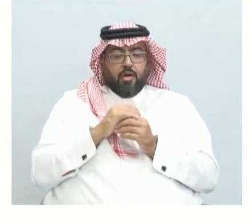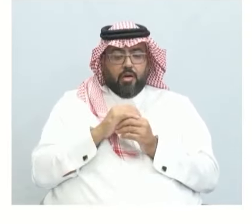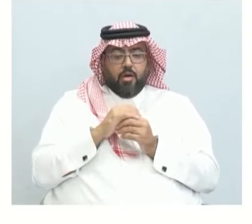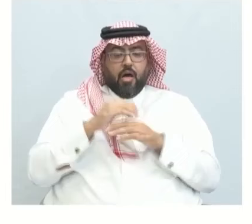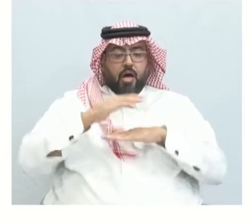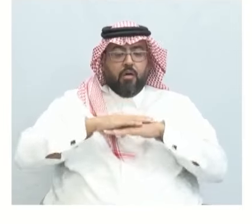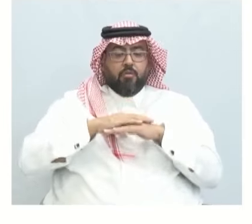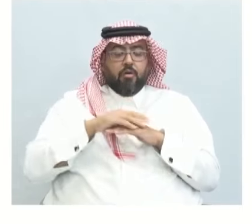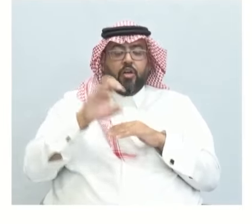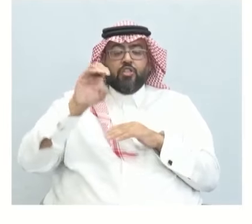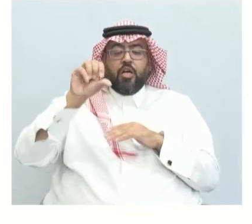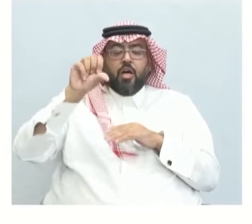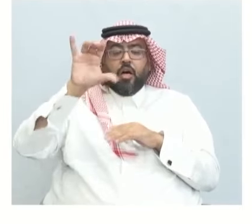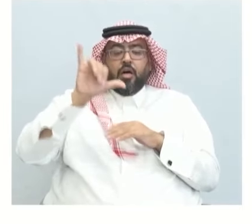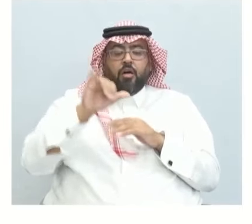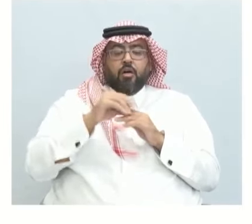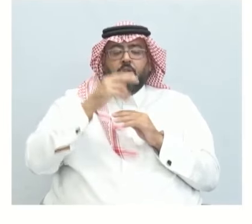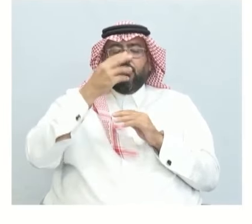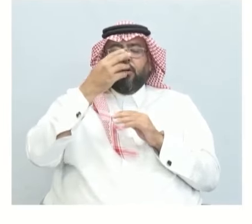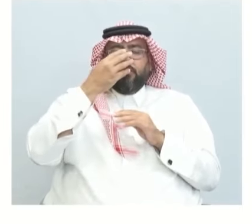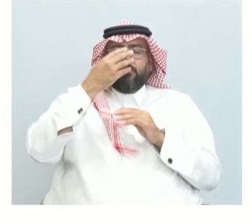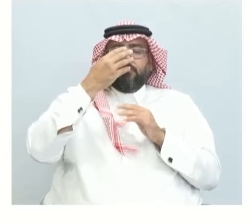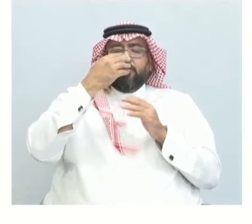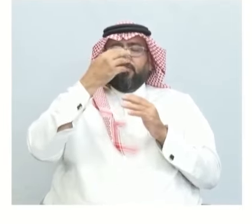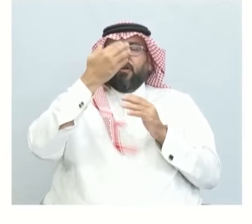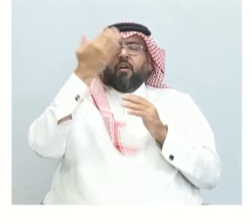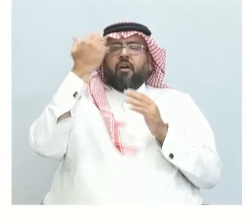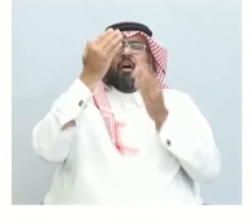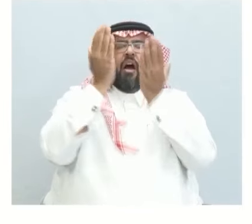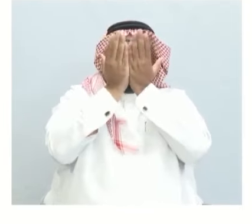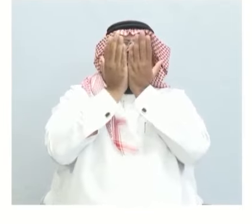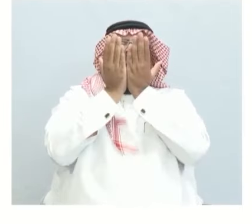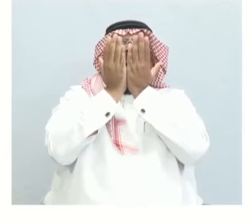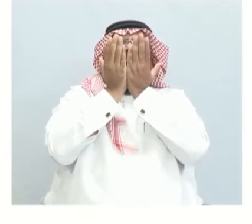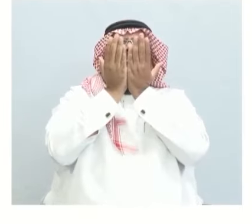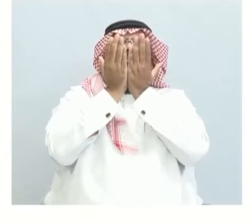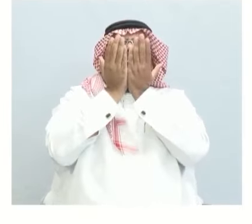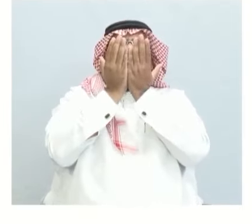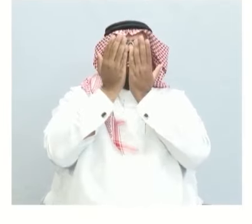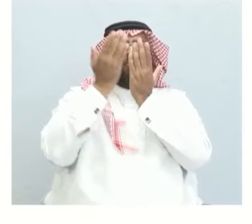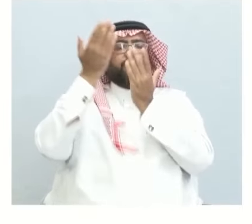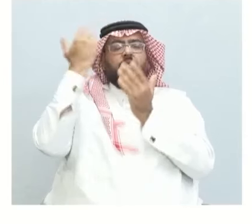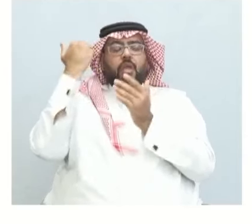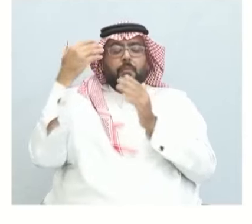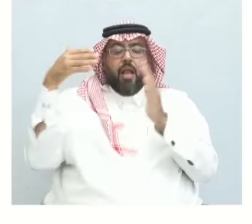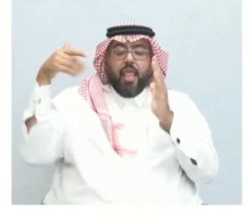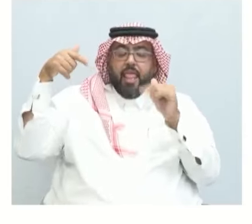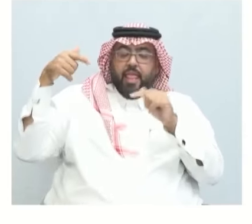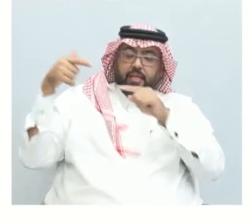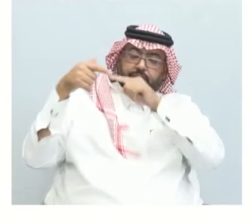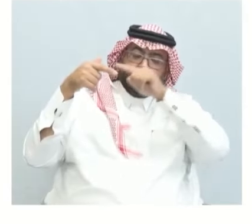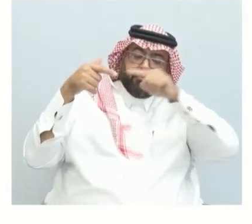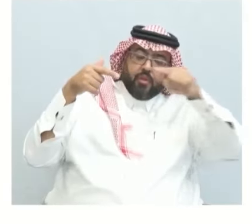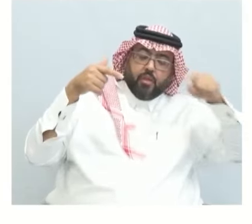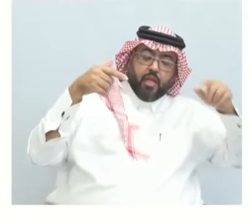بادب العصر الجاهلي فمرو بعصور الدول الاسلاميه المتعاقبه وانتهاء بالعصر الحديث وسيكون